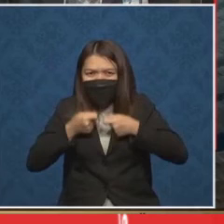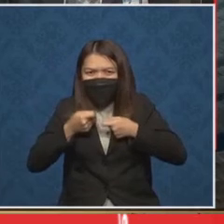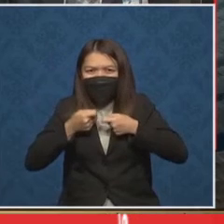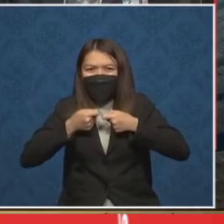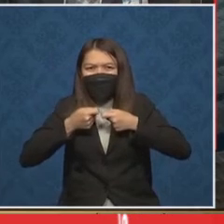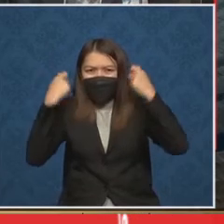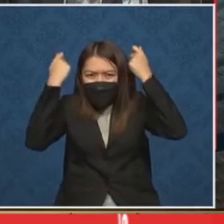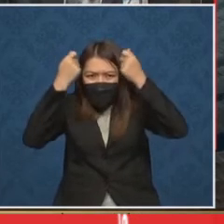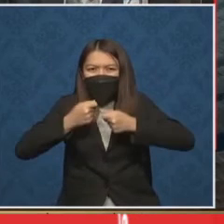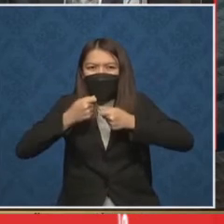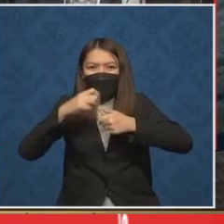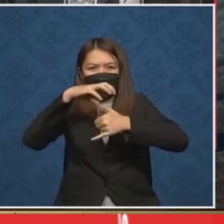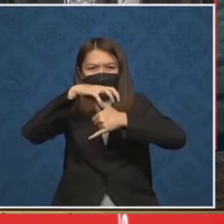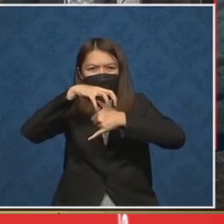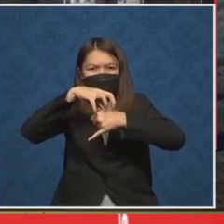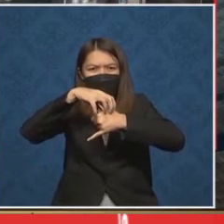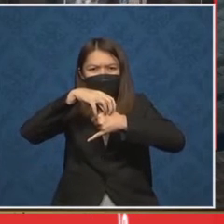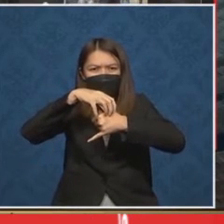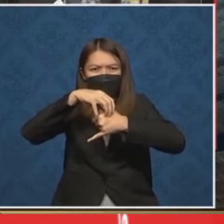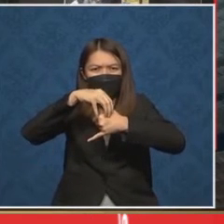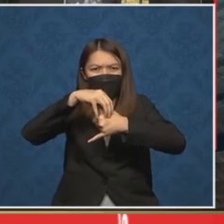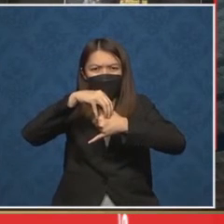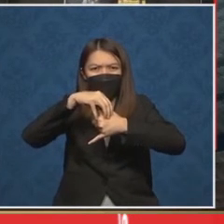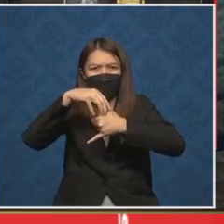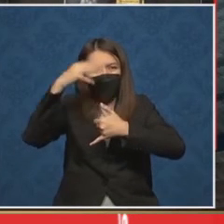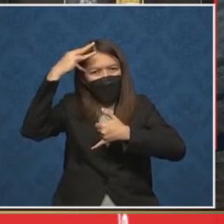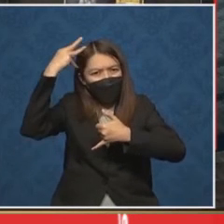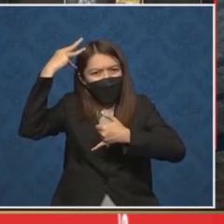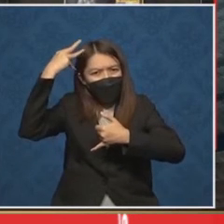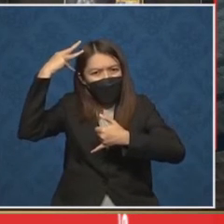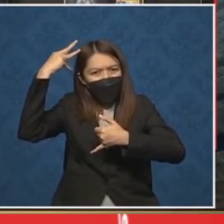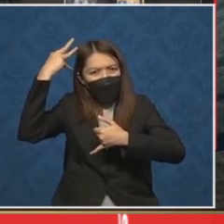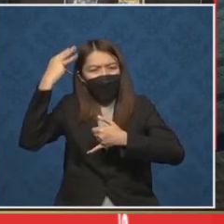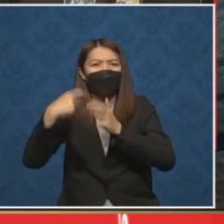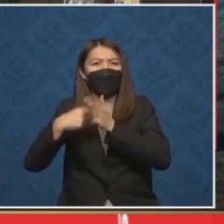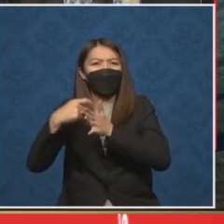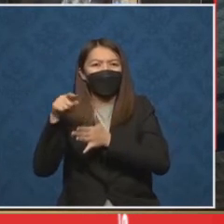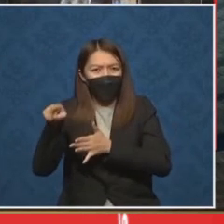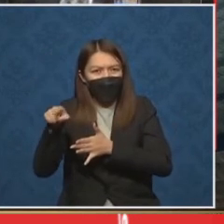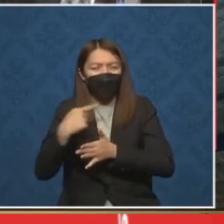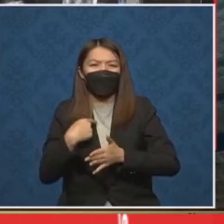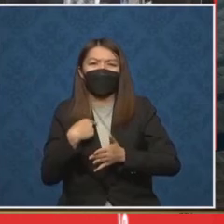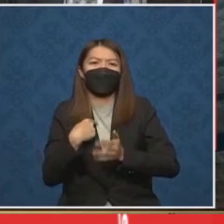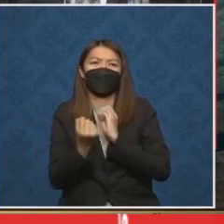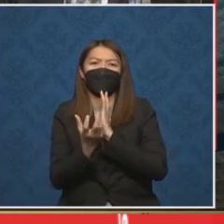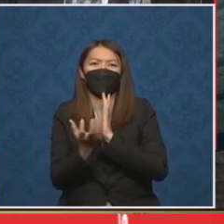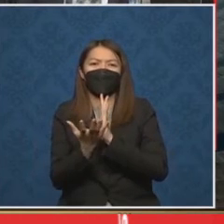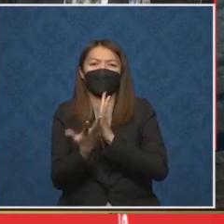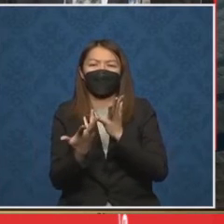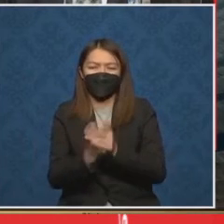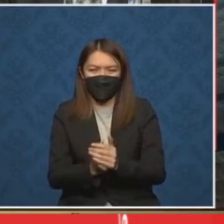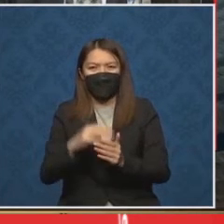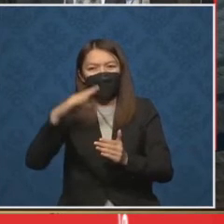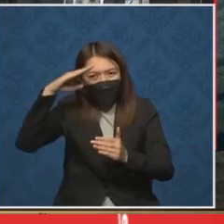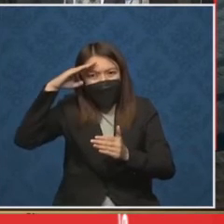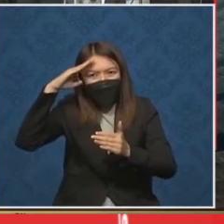อบผมก็เลยบอกอ๋อที่คุณพิชัยผมบางก็เพราะเหตุนี้หรือเปล่าก็ไม่รู้แต่ผมไม่โดนหรอกครับแต่ว่าเข้าไปอยู่ในค่ายนั้นท่าน